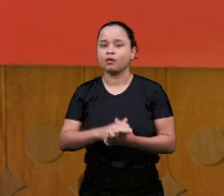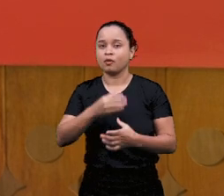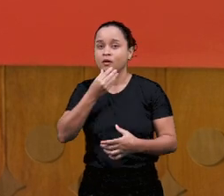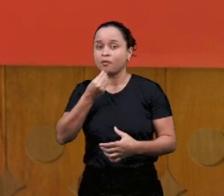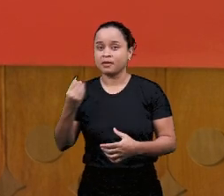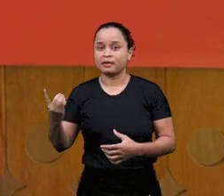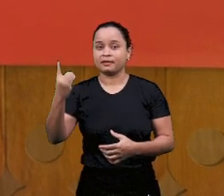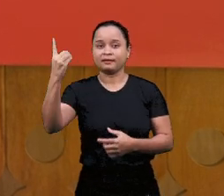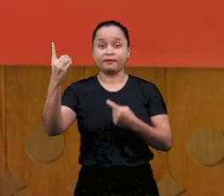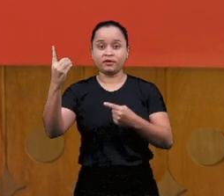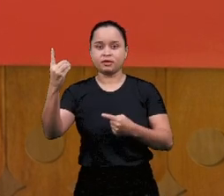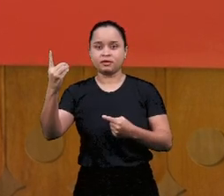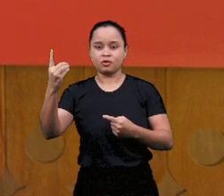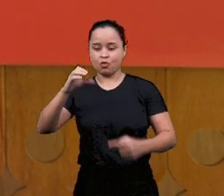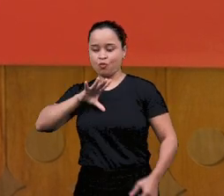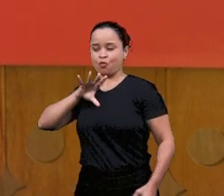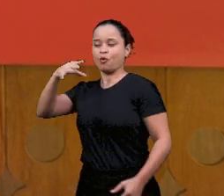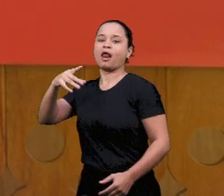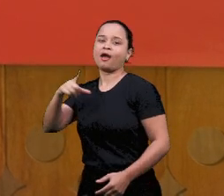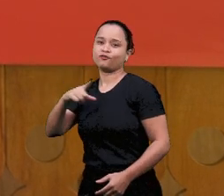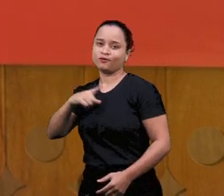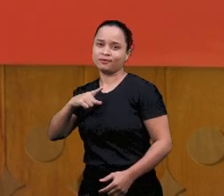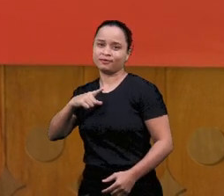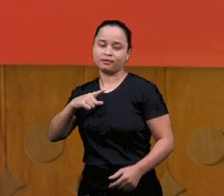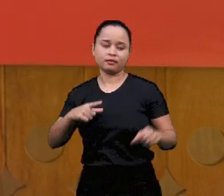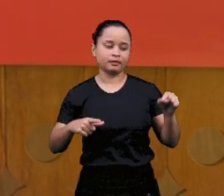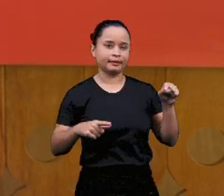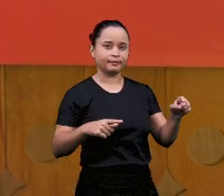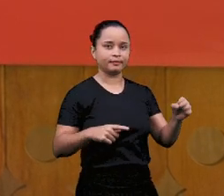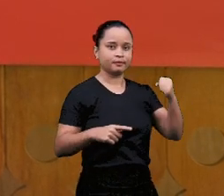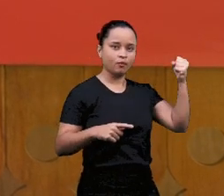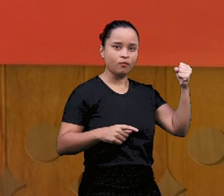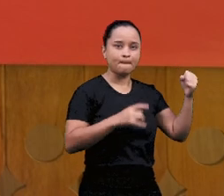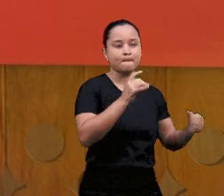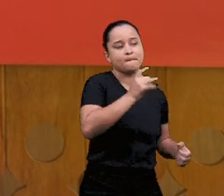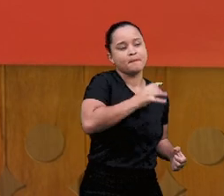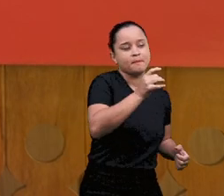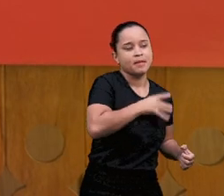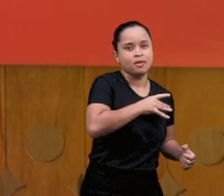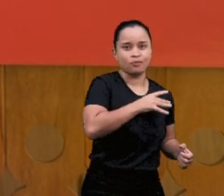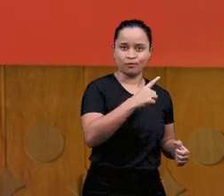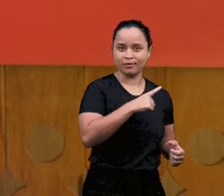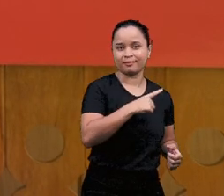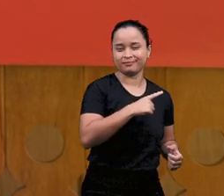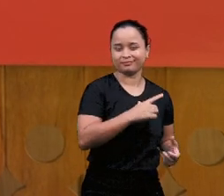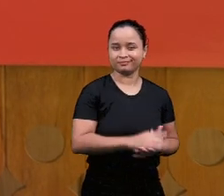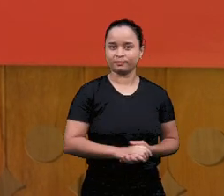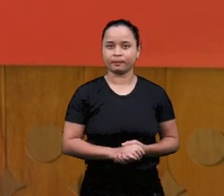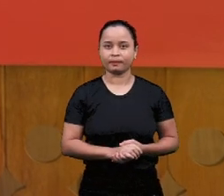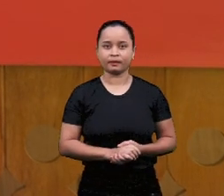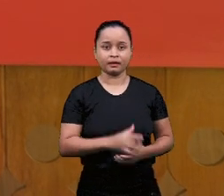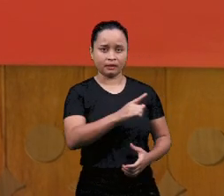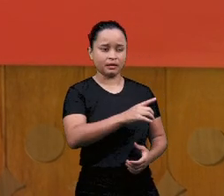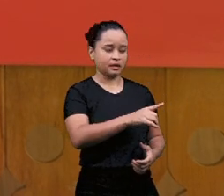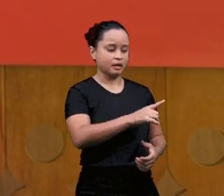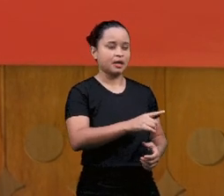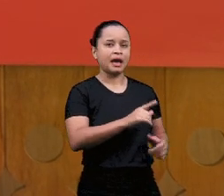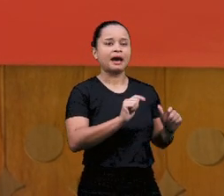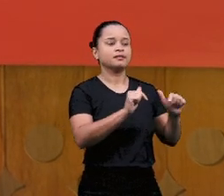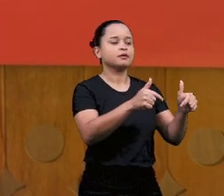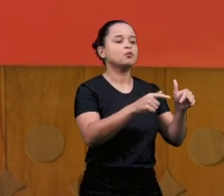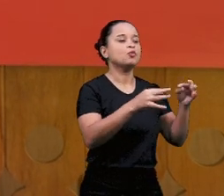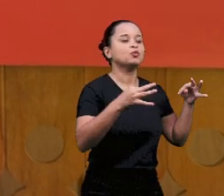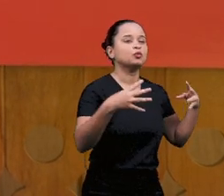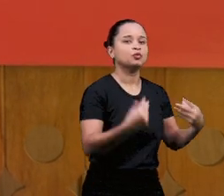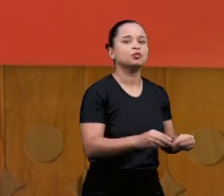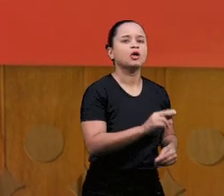l'autre était peureux. Vous voyez, il faisait tout, mais il était peureux. Au nom de son titre, David, non. Au